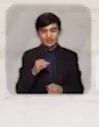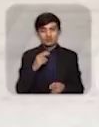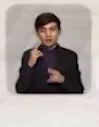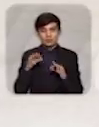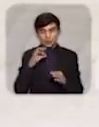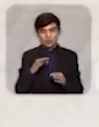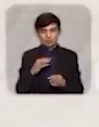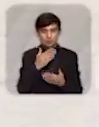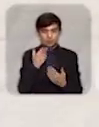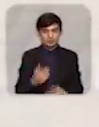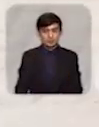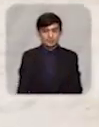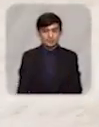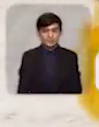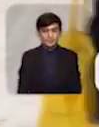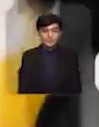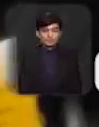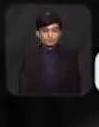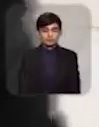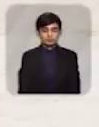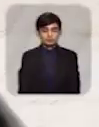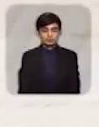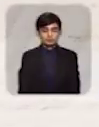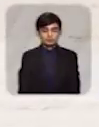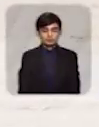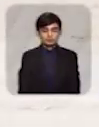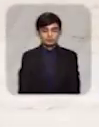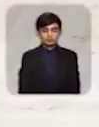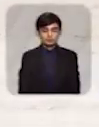әлі түспепті. Айжан Иманғалиева, Дидар Елеуов, Информбюро, Нұр-Сұлтан.